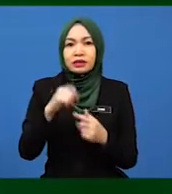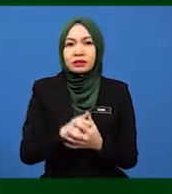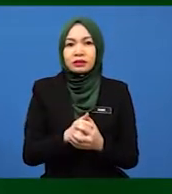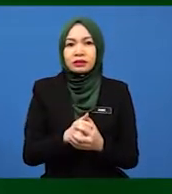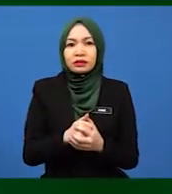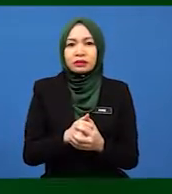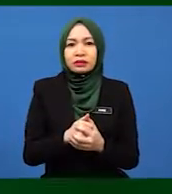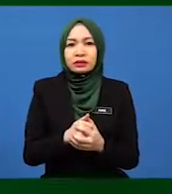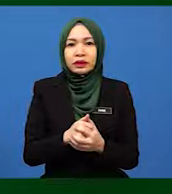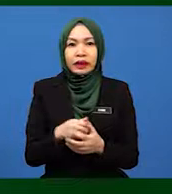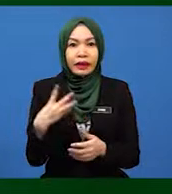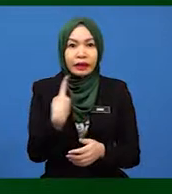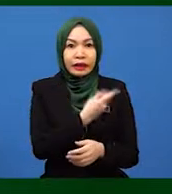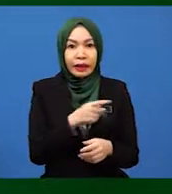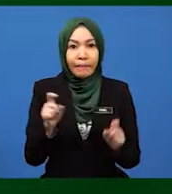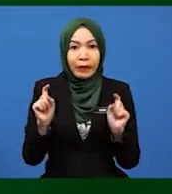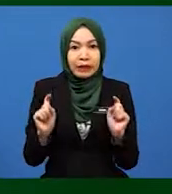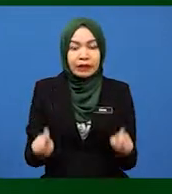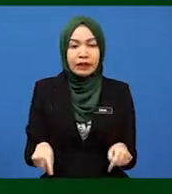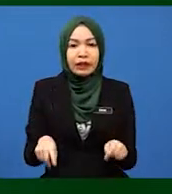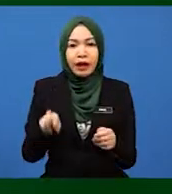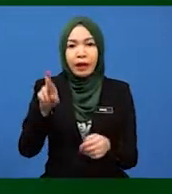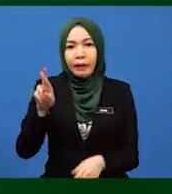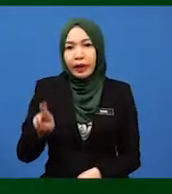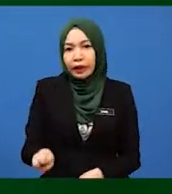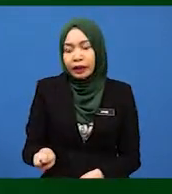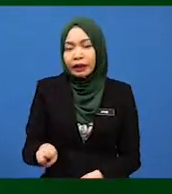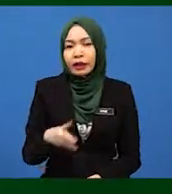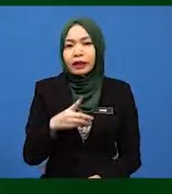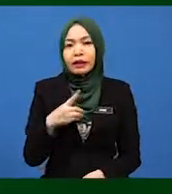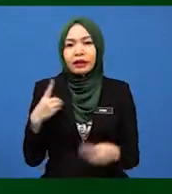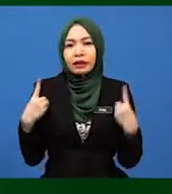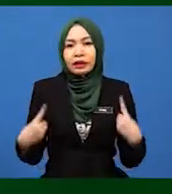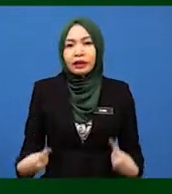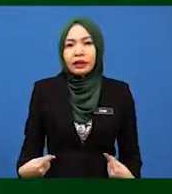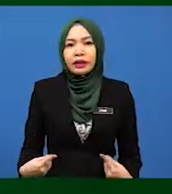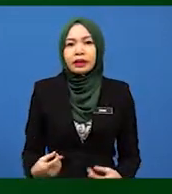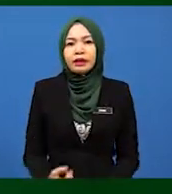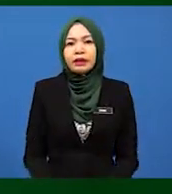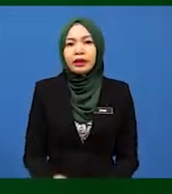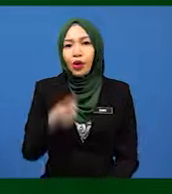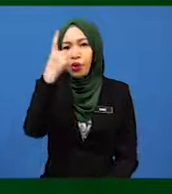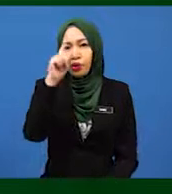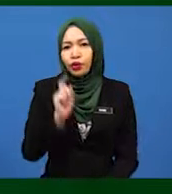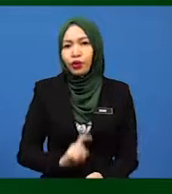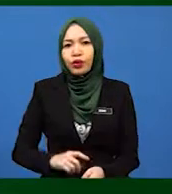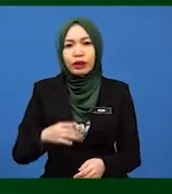kita perlulah sentiasa merendah diri agar disukai oleh masyarakat.